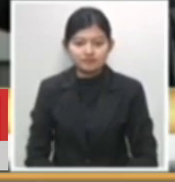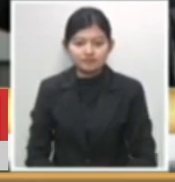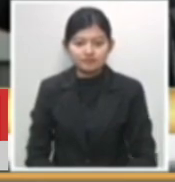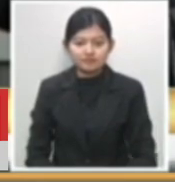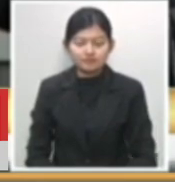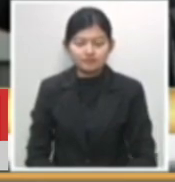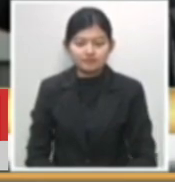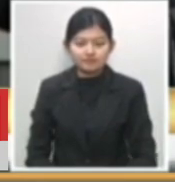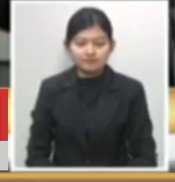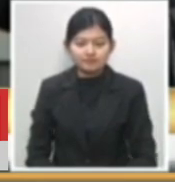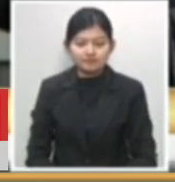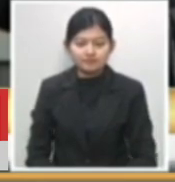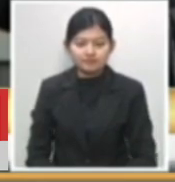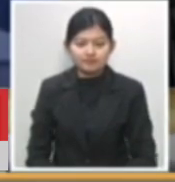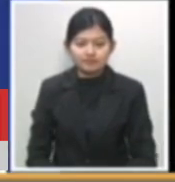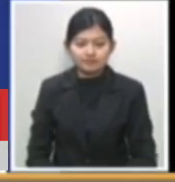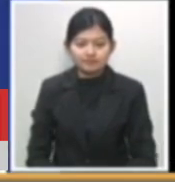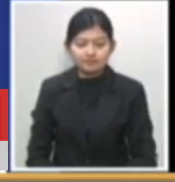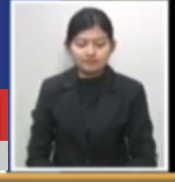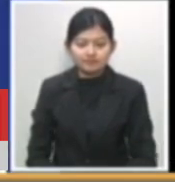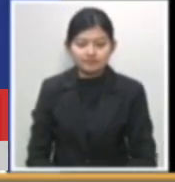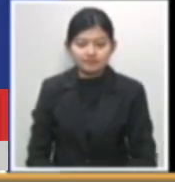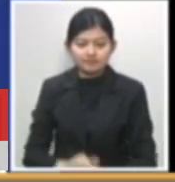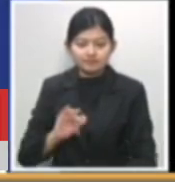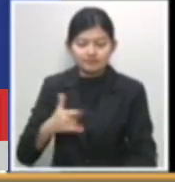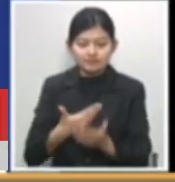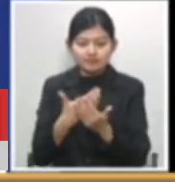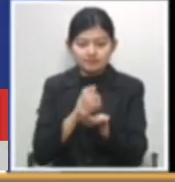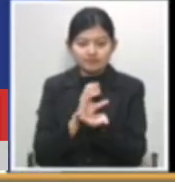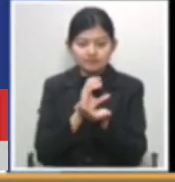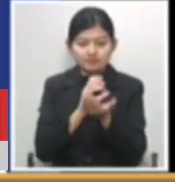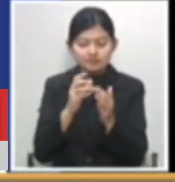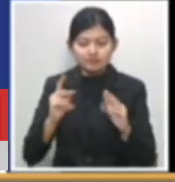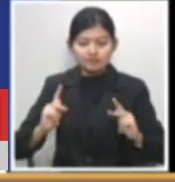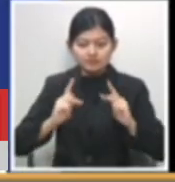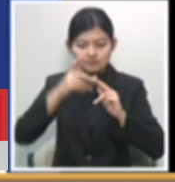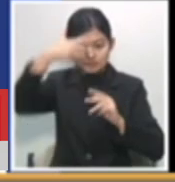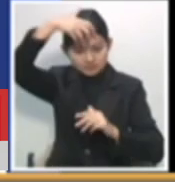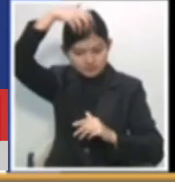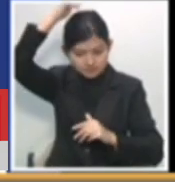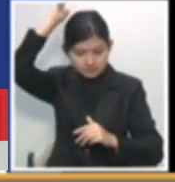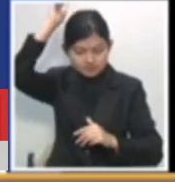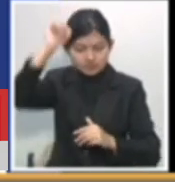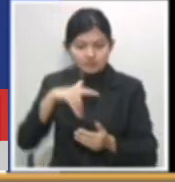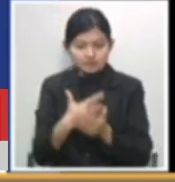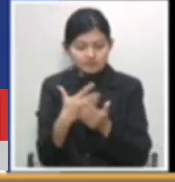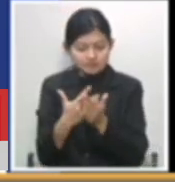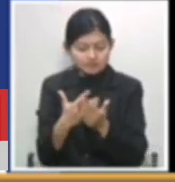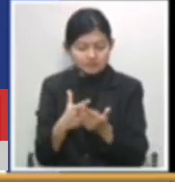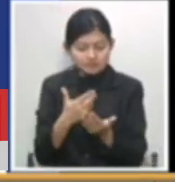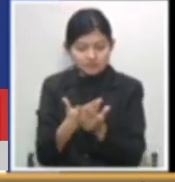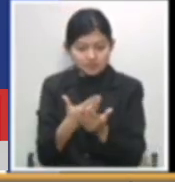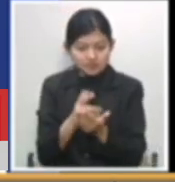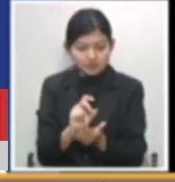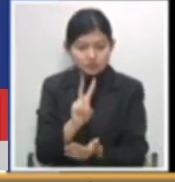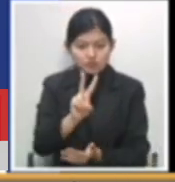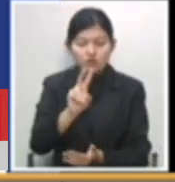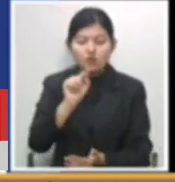งบประมาณกระทรวงกลาโหมนั้น วงเงินทั้งสิ้น